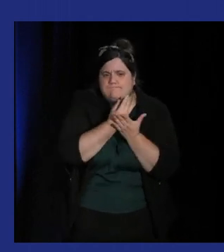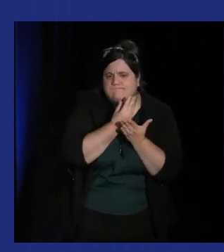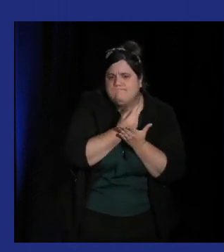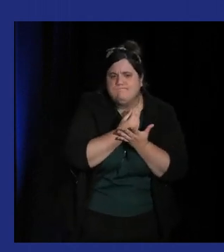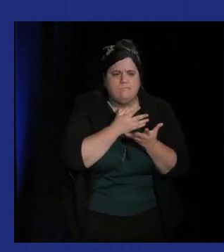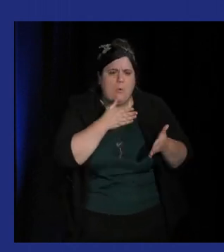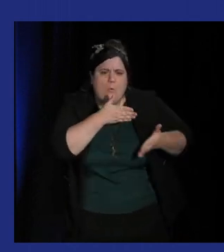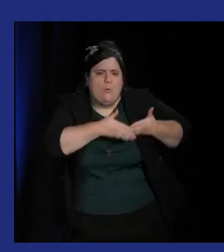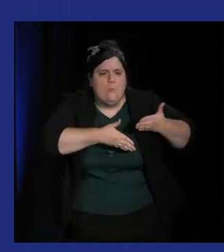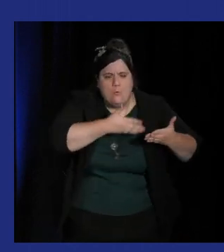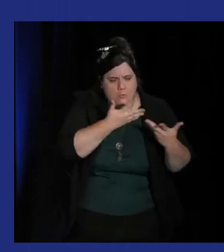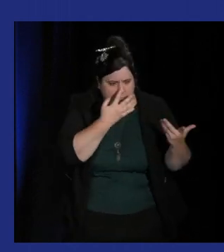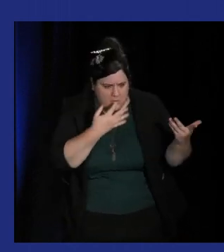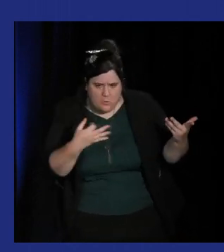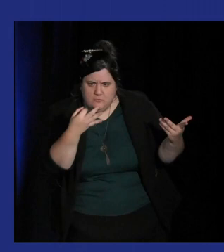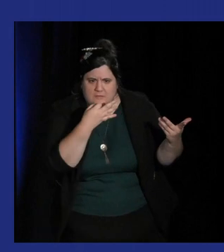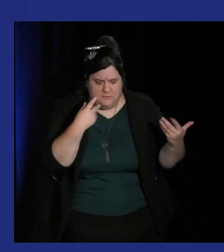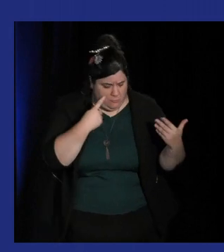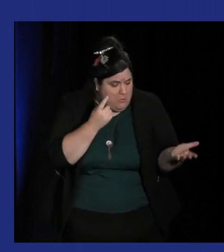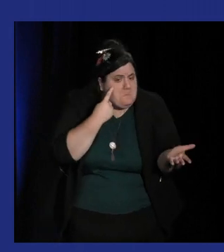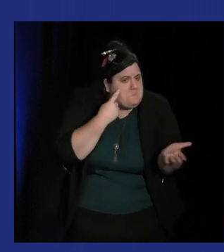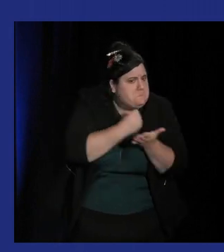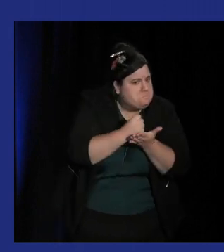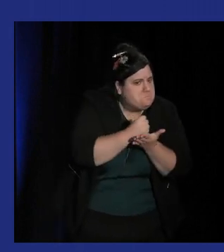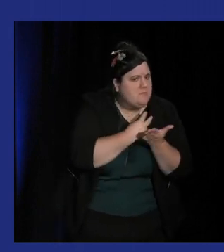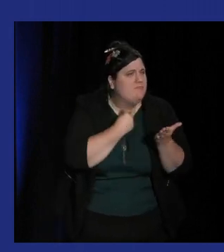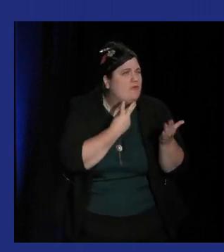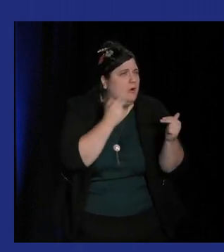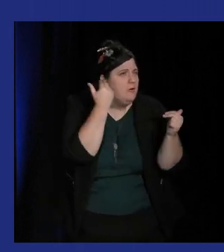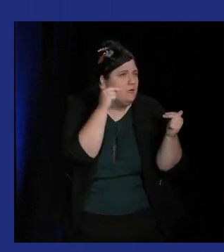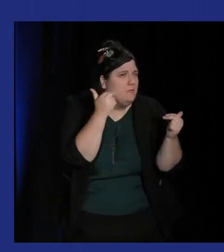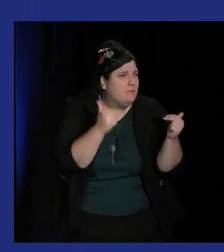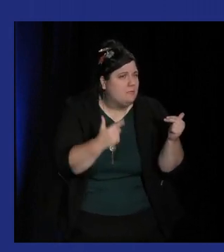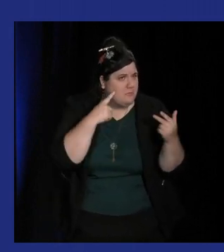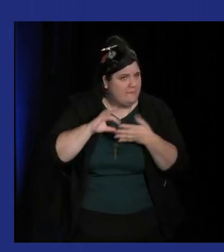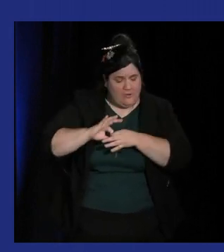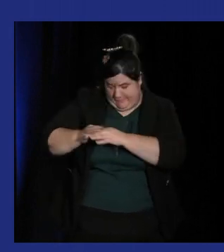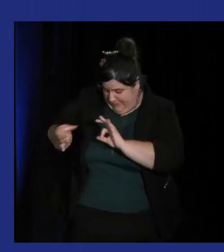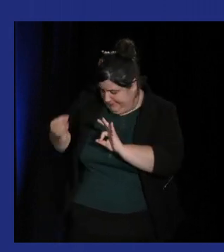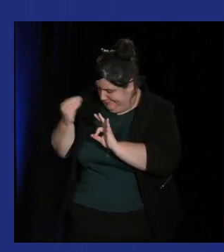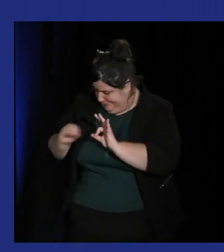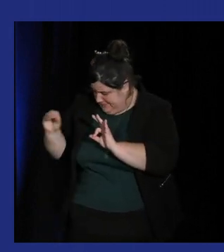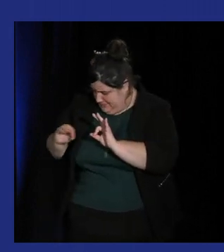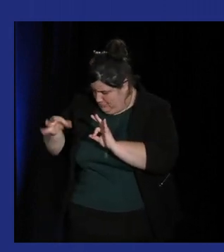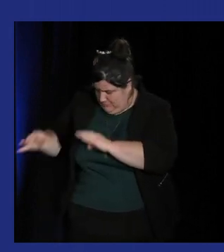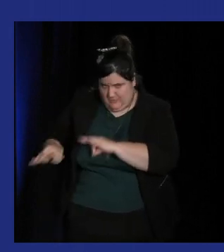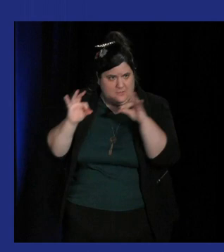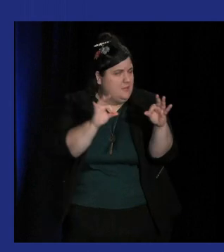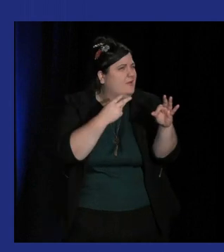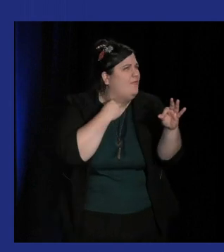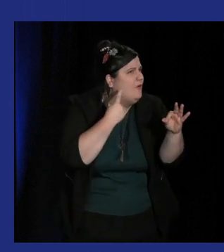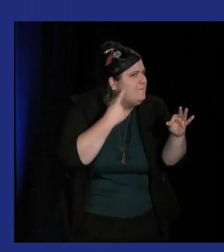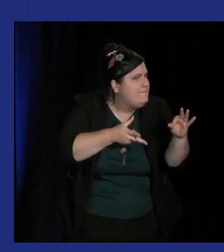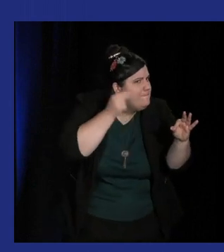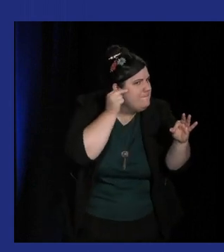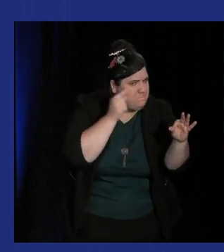des phrases qui vont être dans le jeu pour tester tous ces textes en jeu et voir si c'est pas trop long si